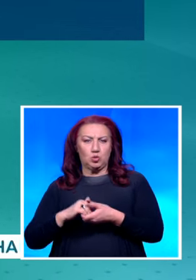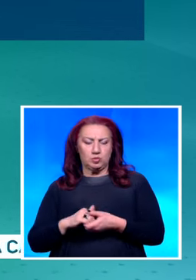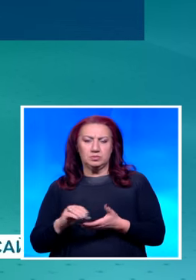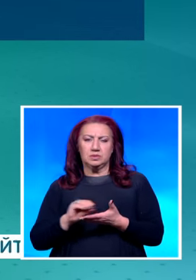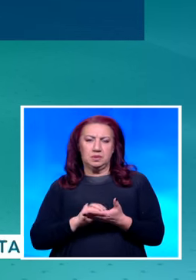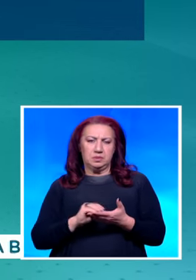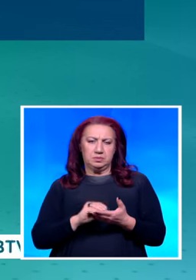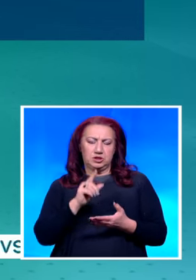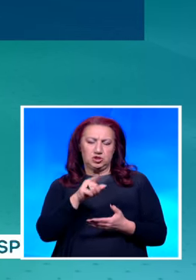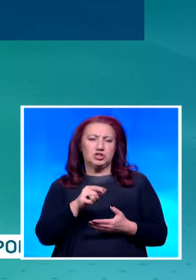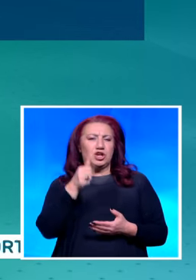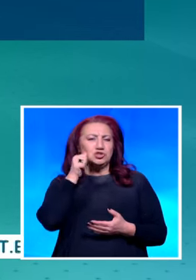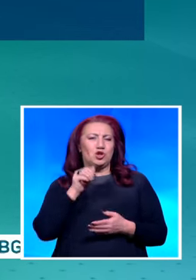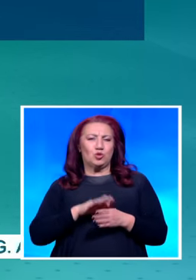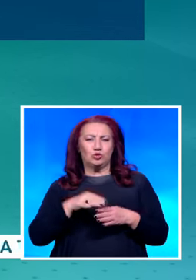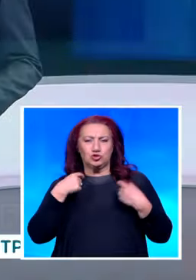до Футболния съюз.